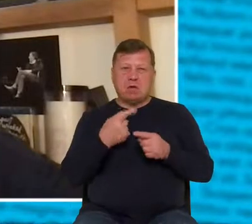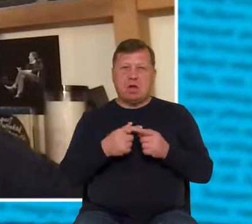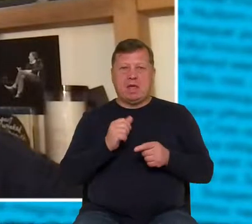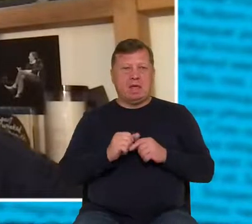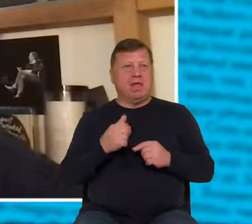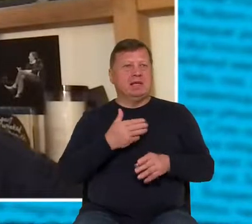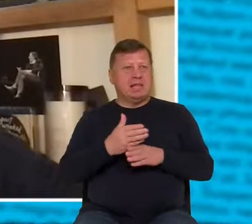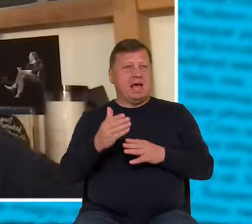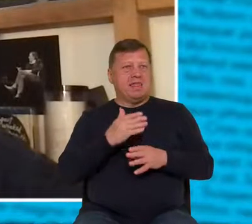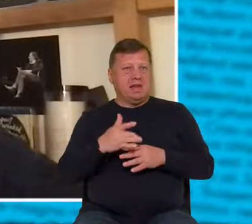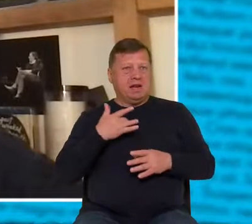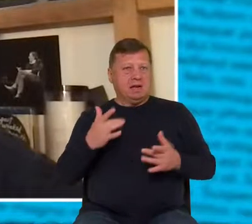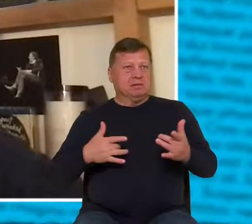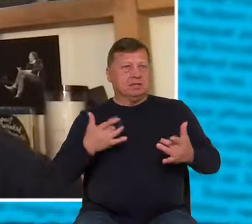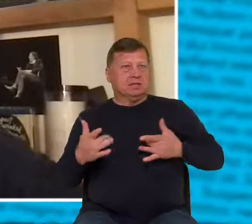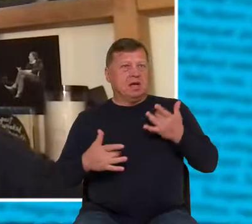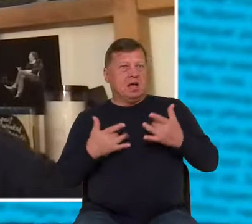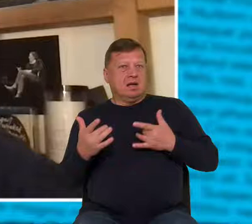sensie.